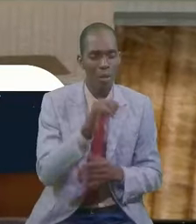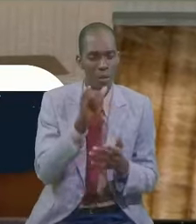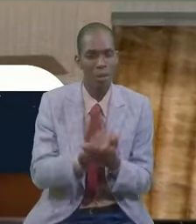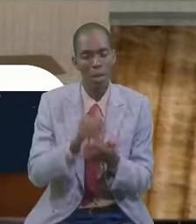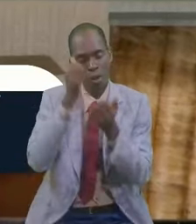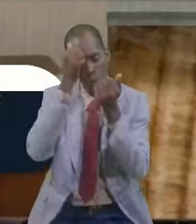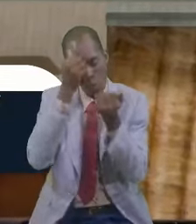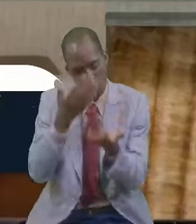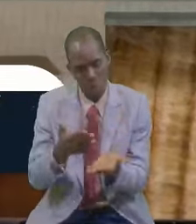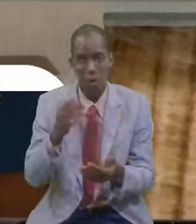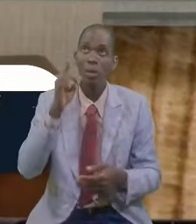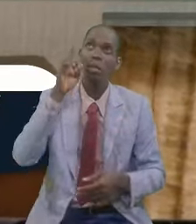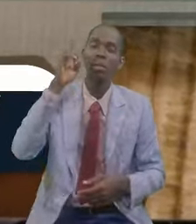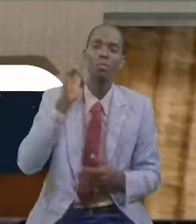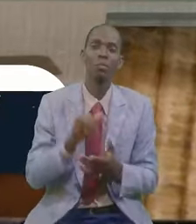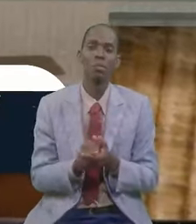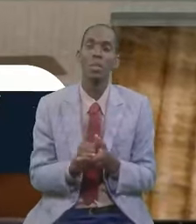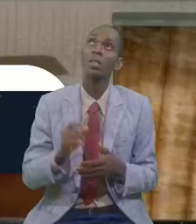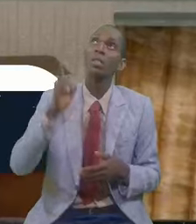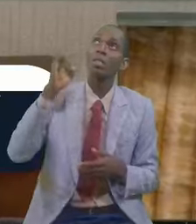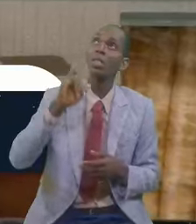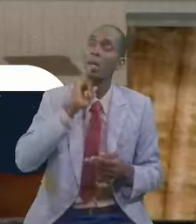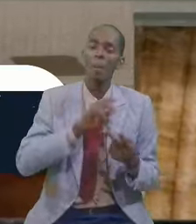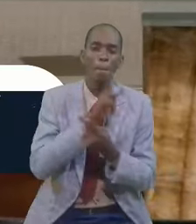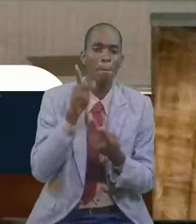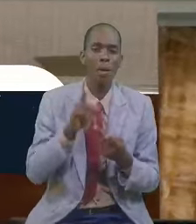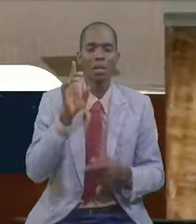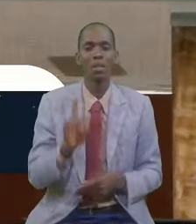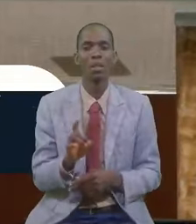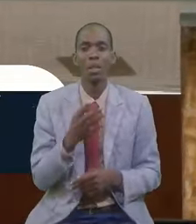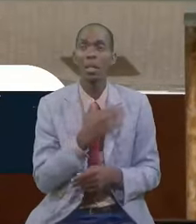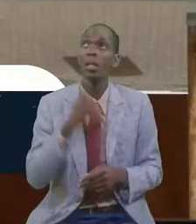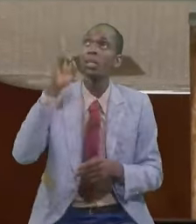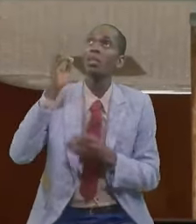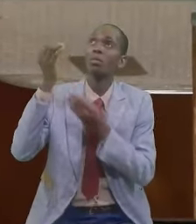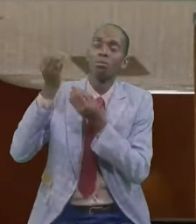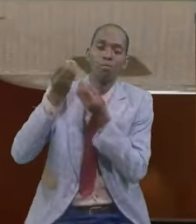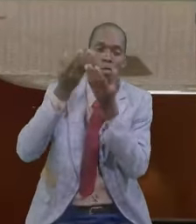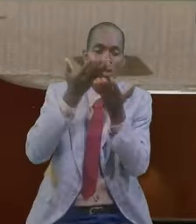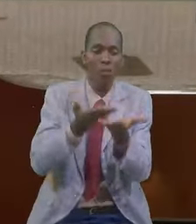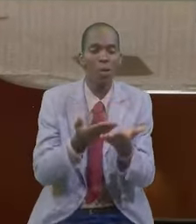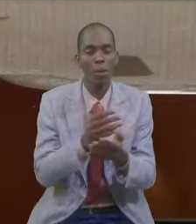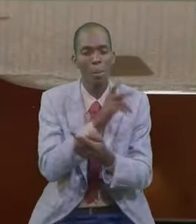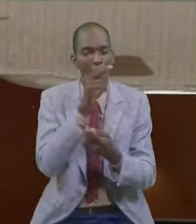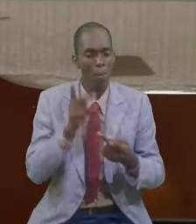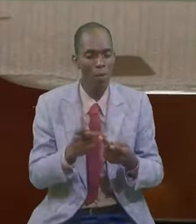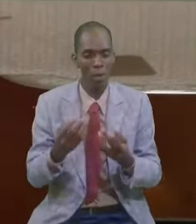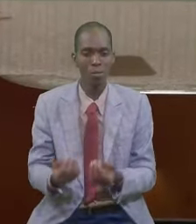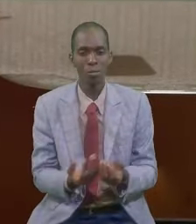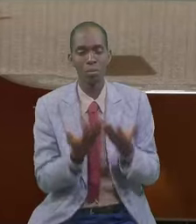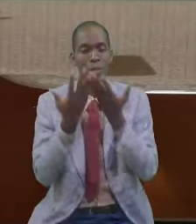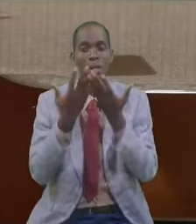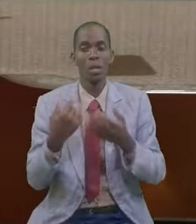est devenu pour tous ceux qui lui obéissent l'auteur d'un salut éternel. Il est parfait, il est